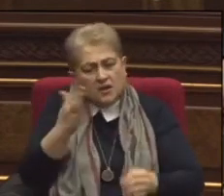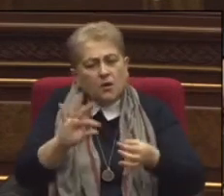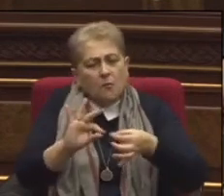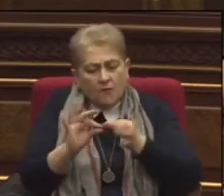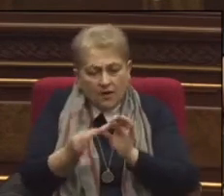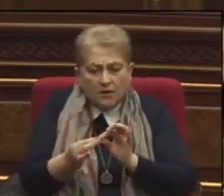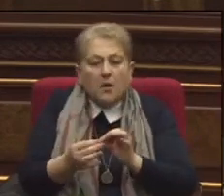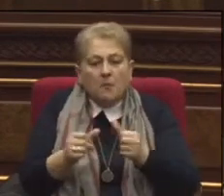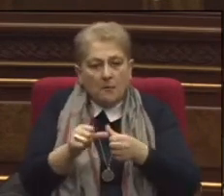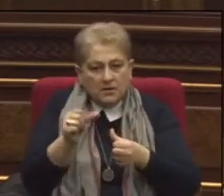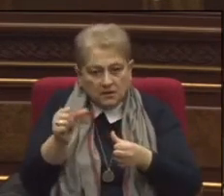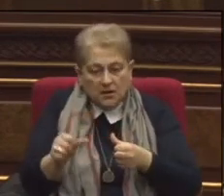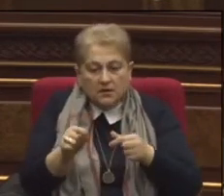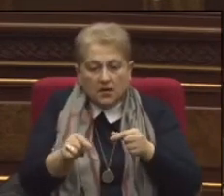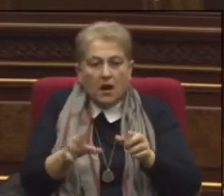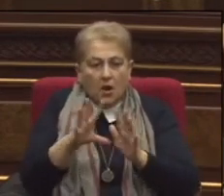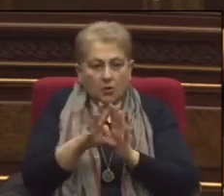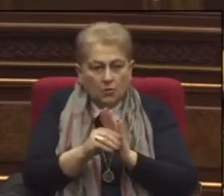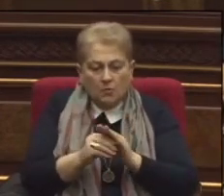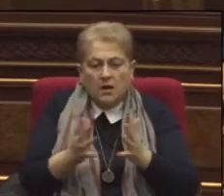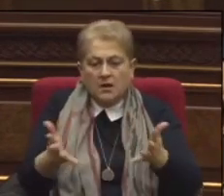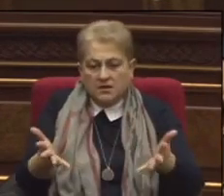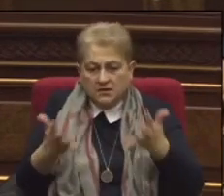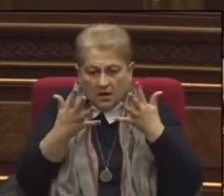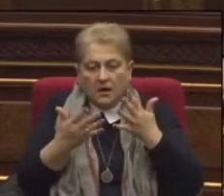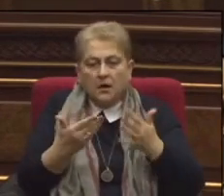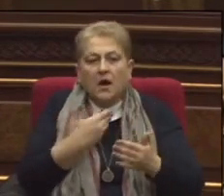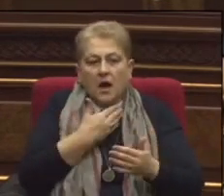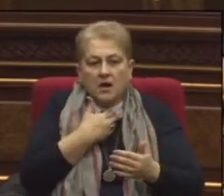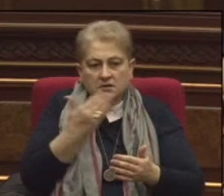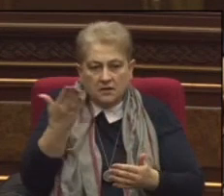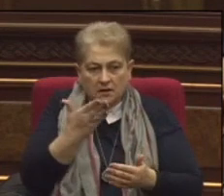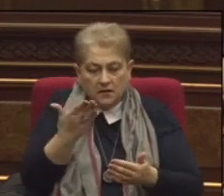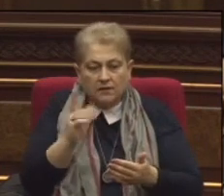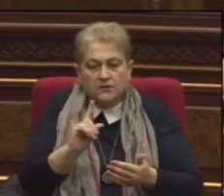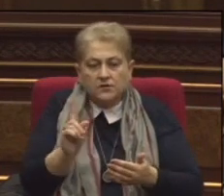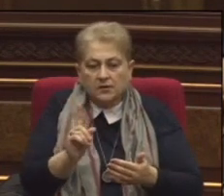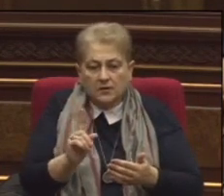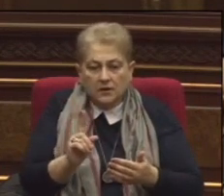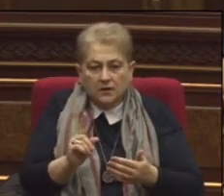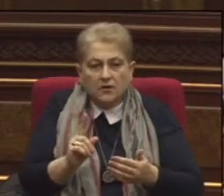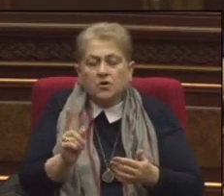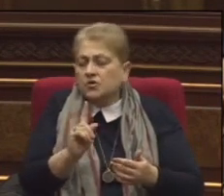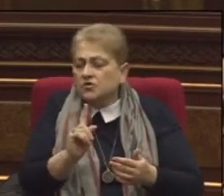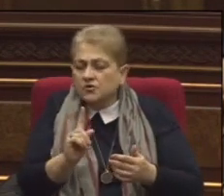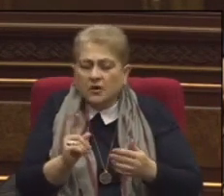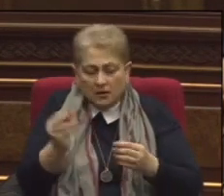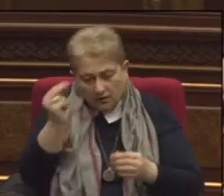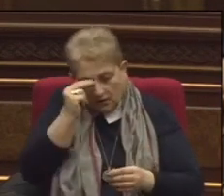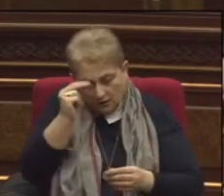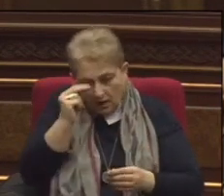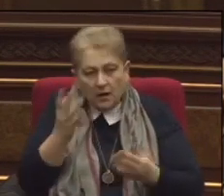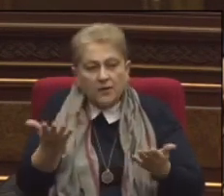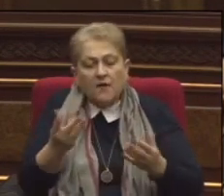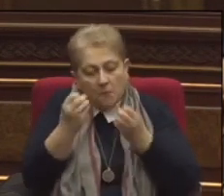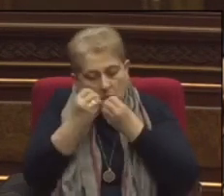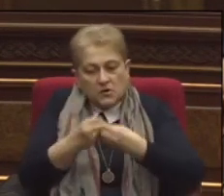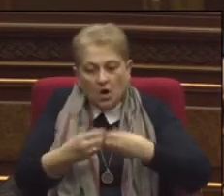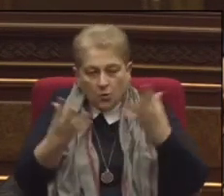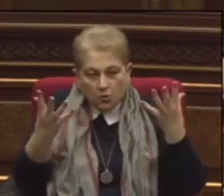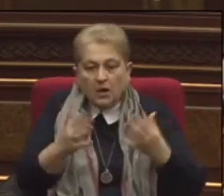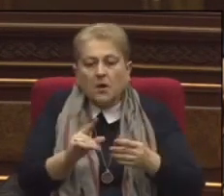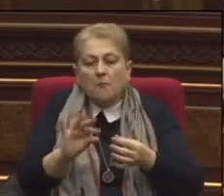բովանդակություն, բացի այդ դրանում հստակ պետք է արձանագրված լինի, թե ինչ կրթական և